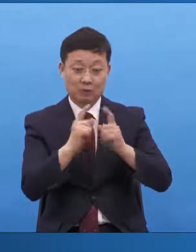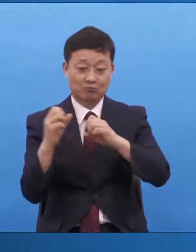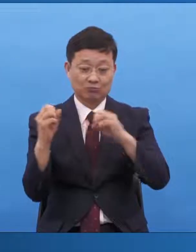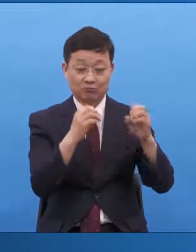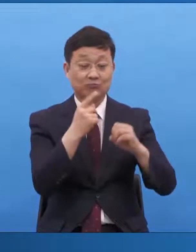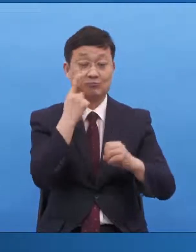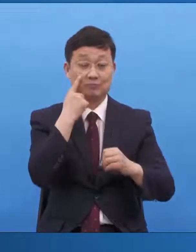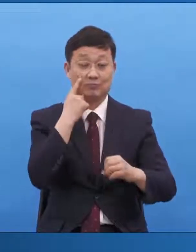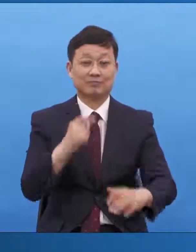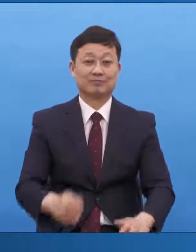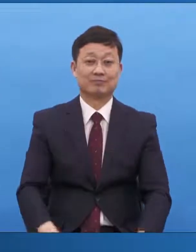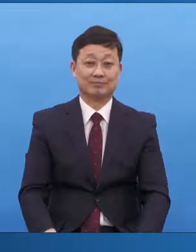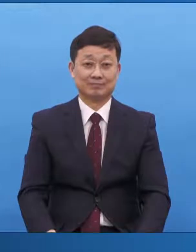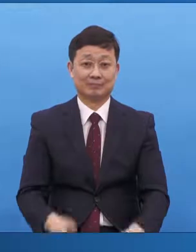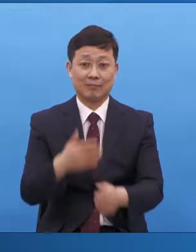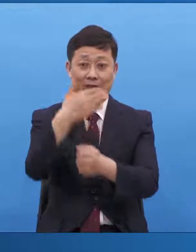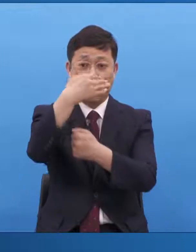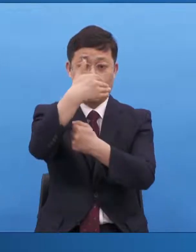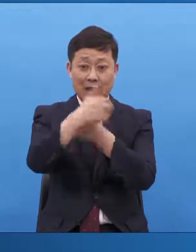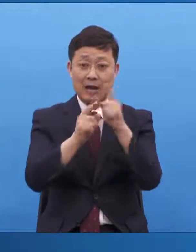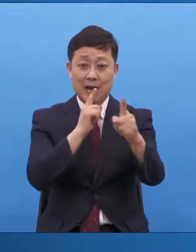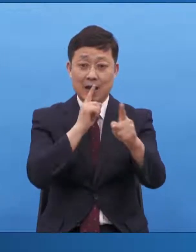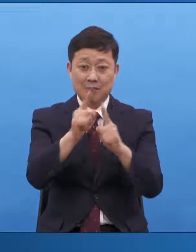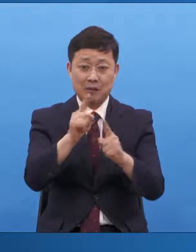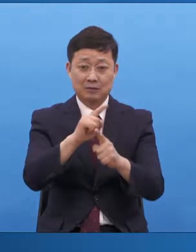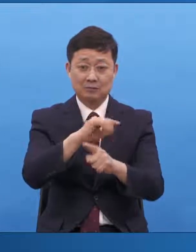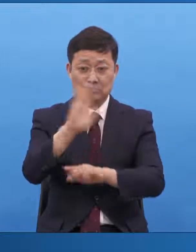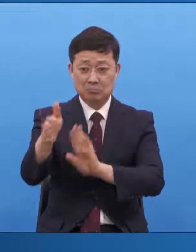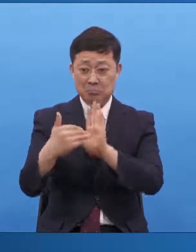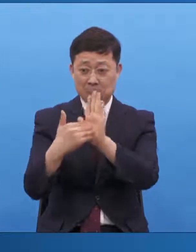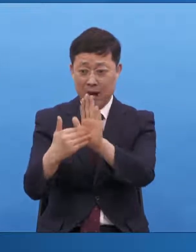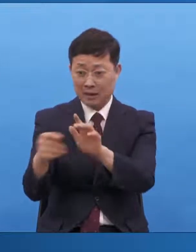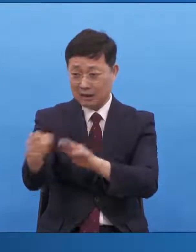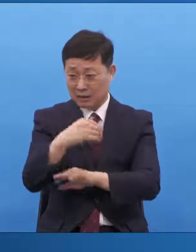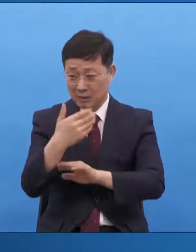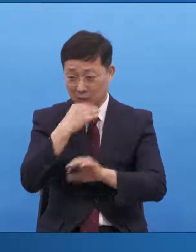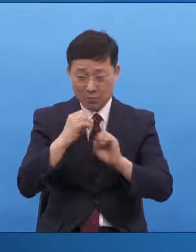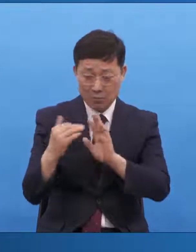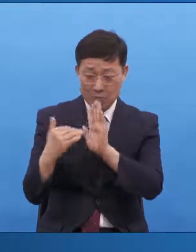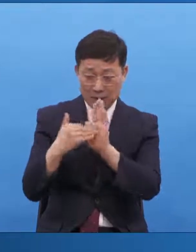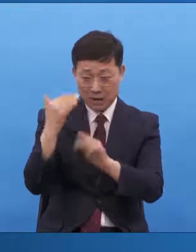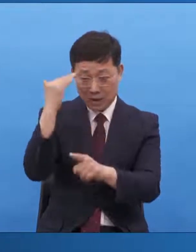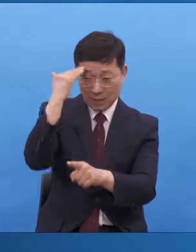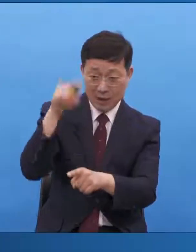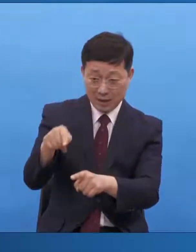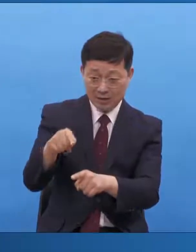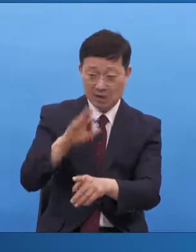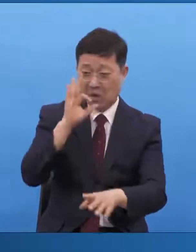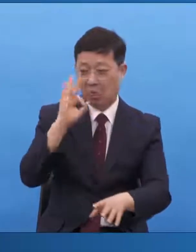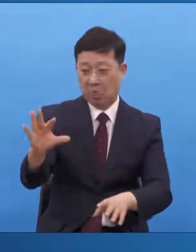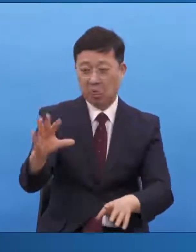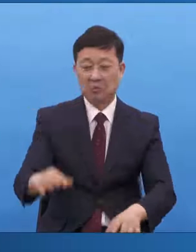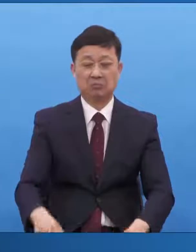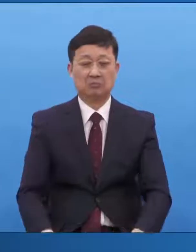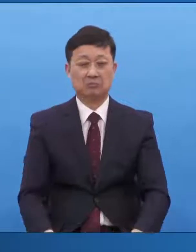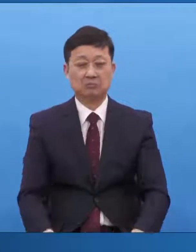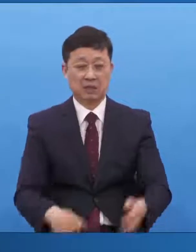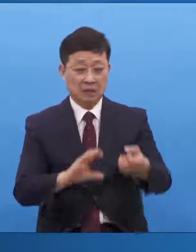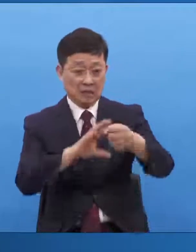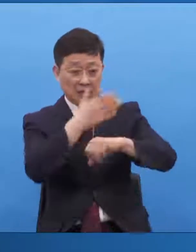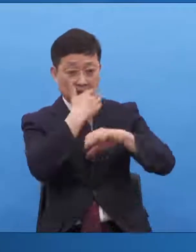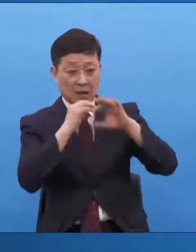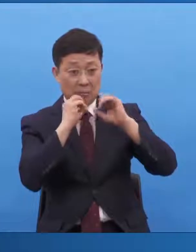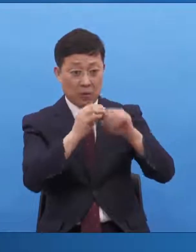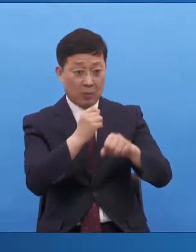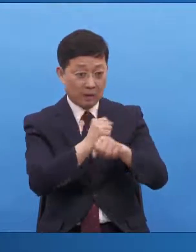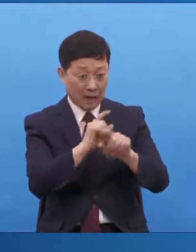번도 막힌 적 없습니다. God's word has never been blocked. 세계복음 말 안 하면 노예로 보내요. That they